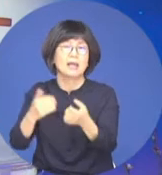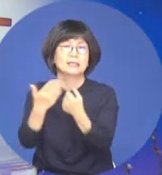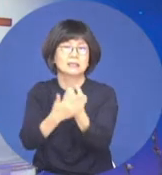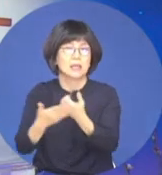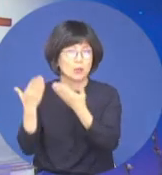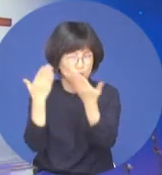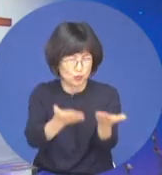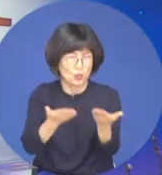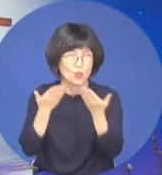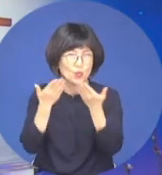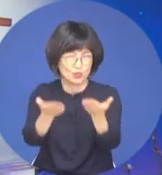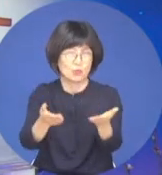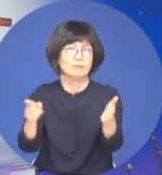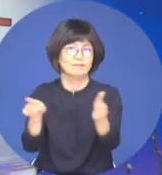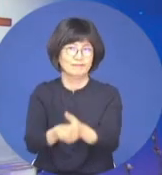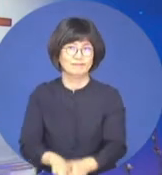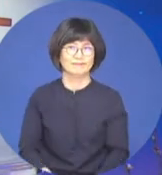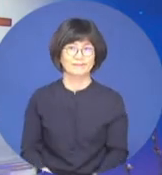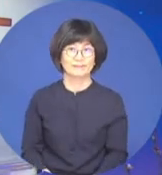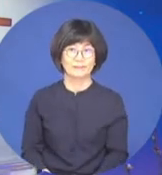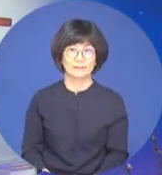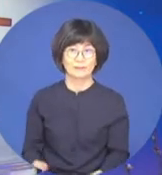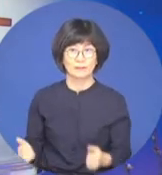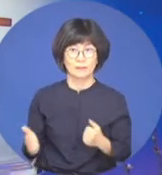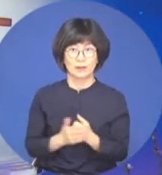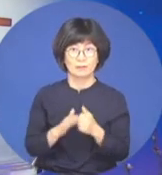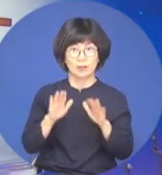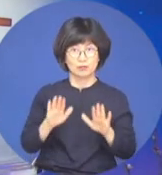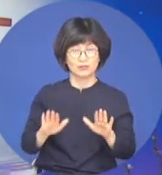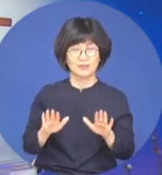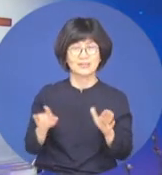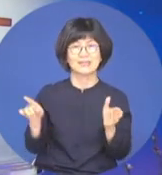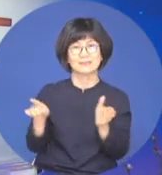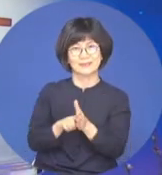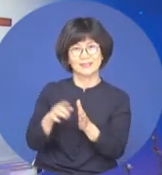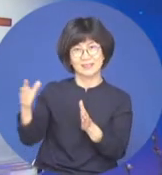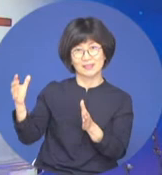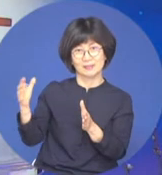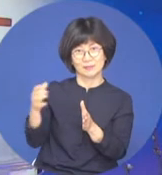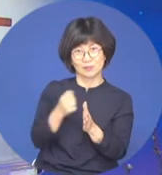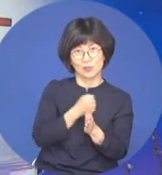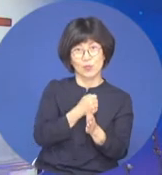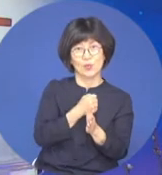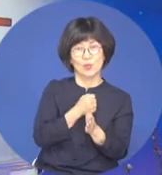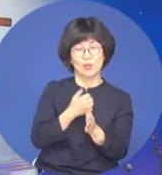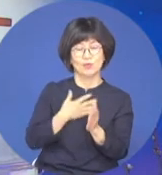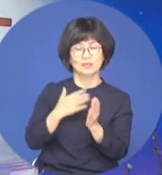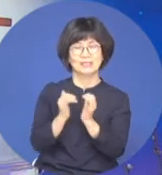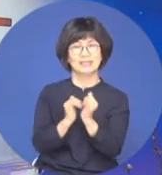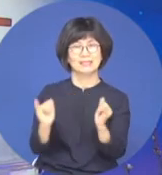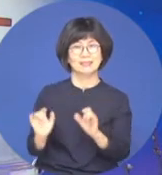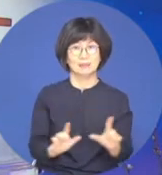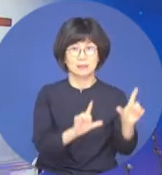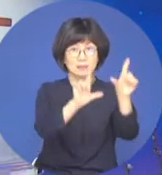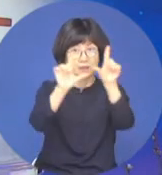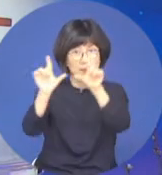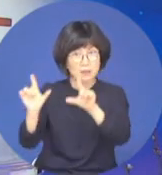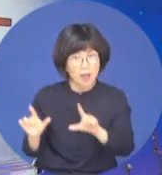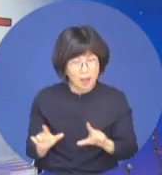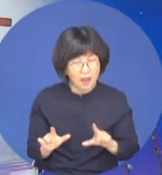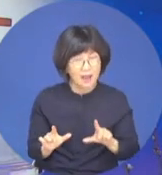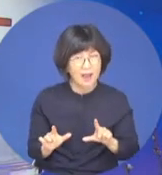믿습니다. 그래서 우리는 여기 믿음으로 우리의 인생을 믿음으로 구원받은